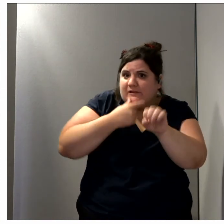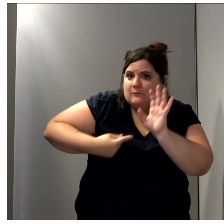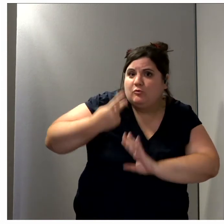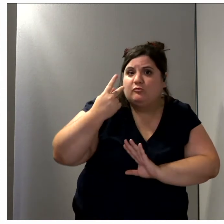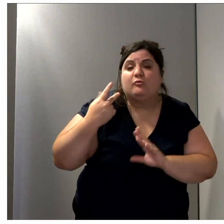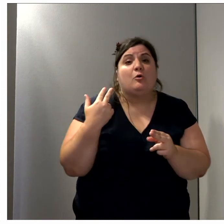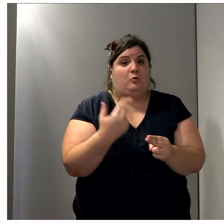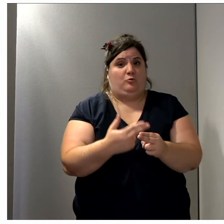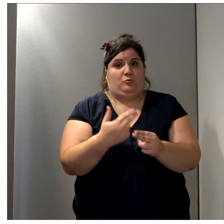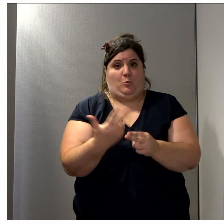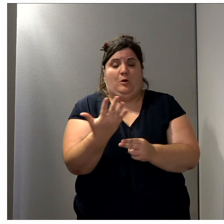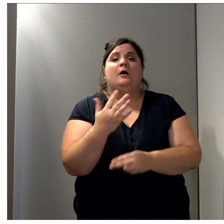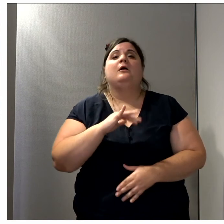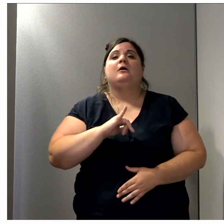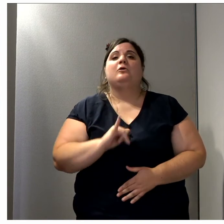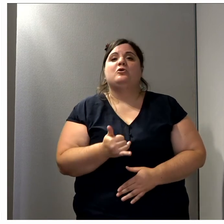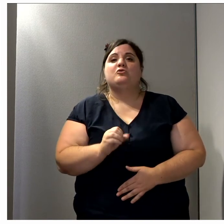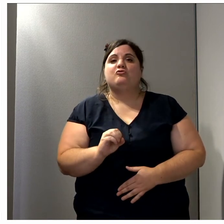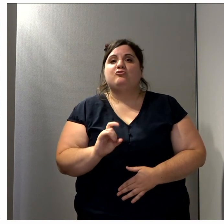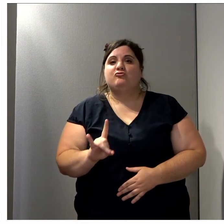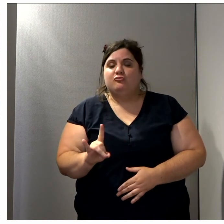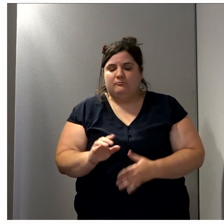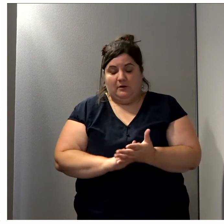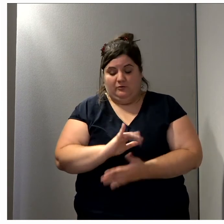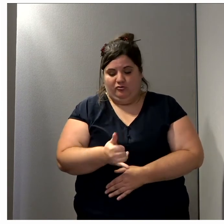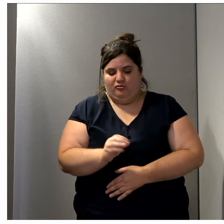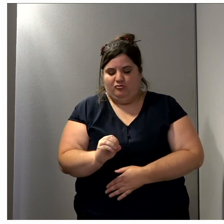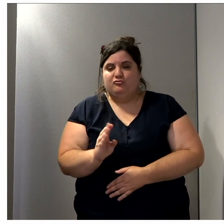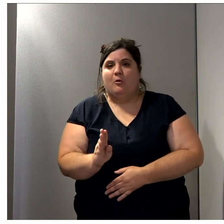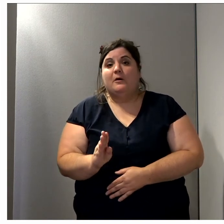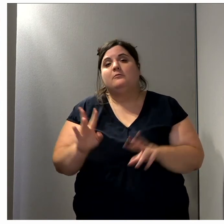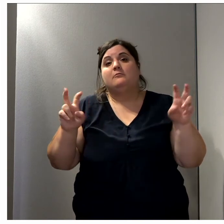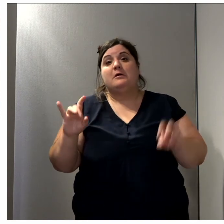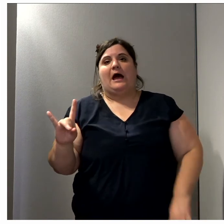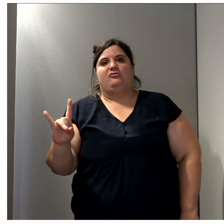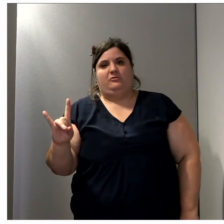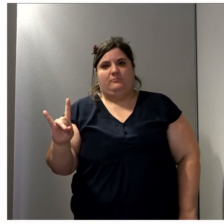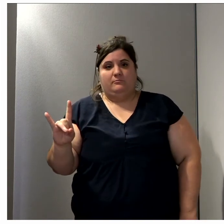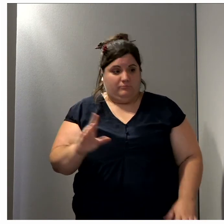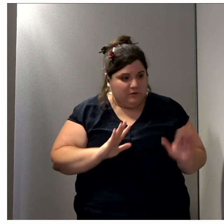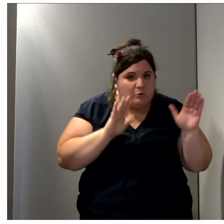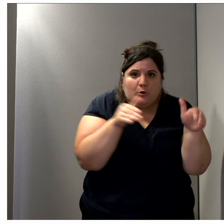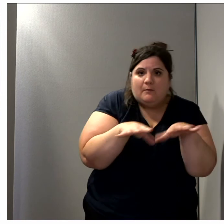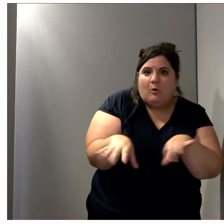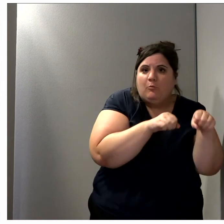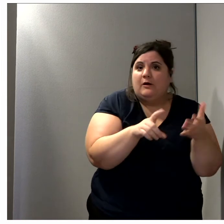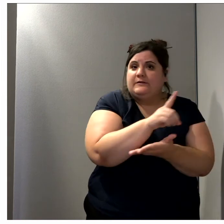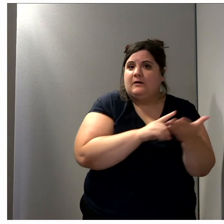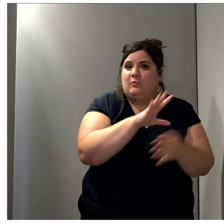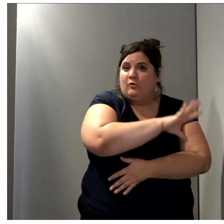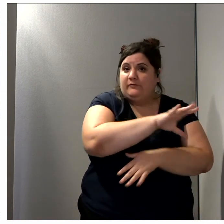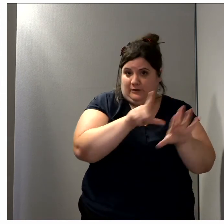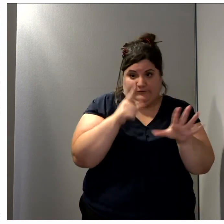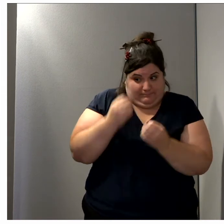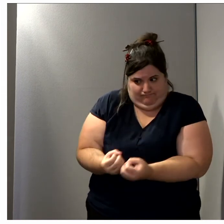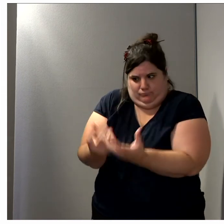s'appelle JobH, qui est utilisée et développée par le Cap Emploi 57. Plus de 1500 utilisateurs